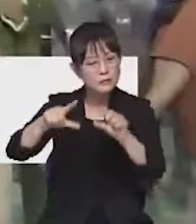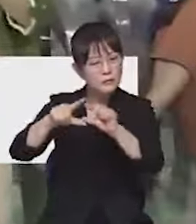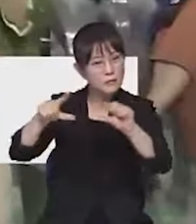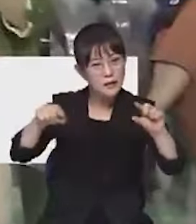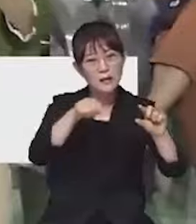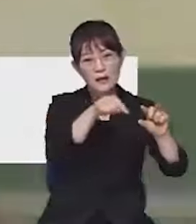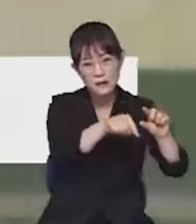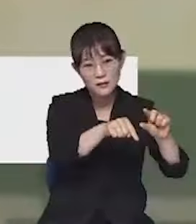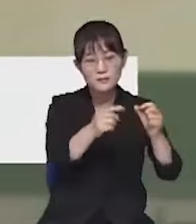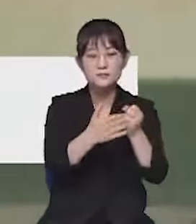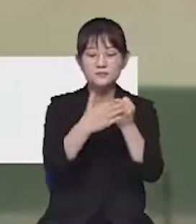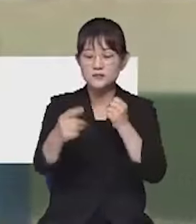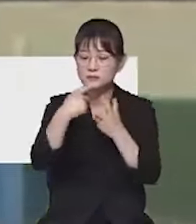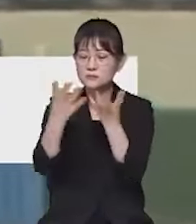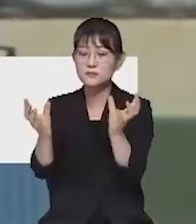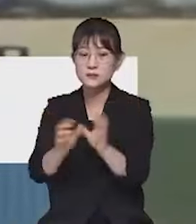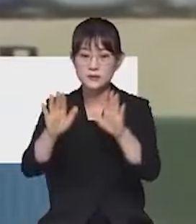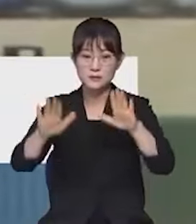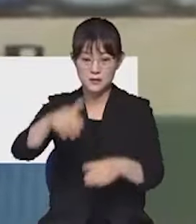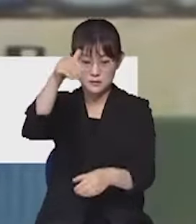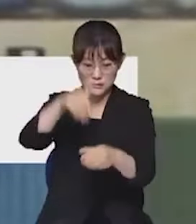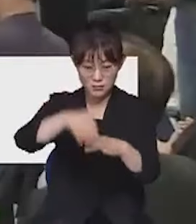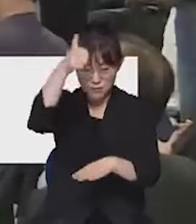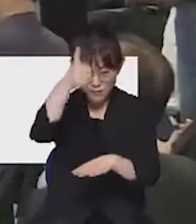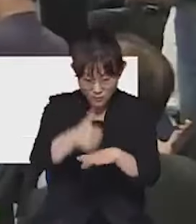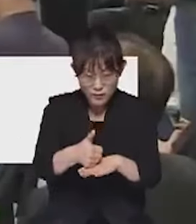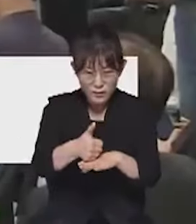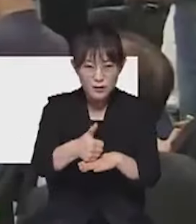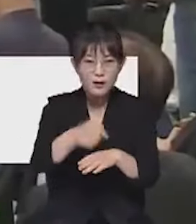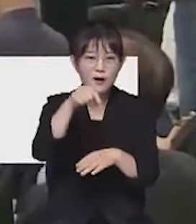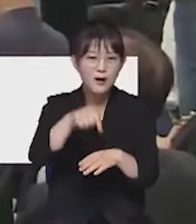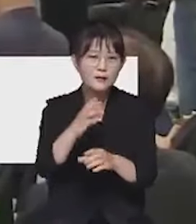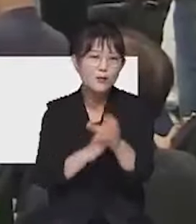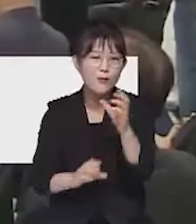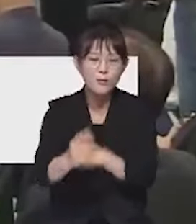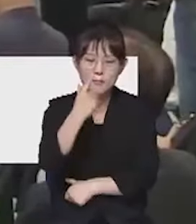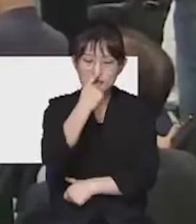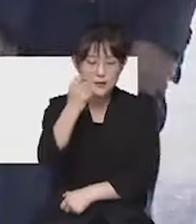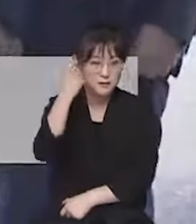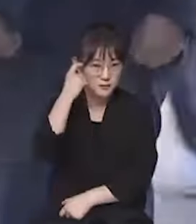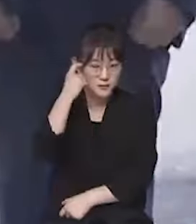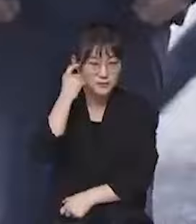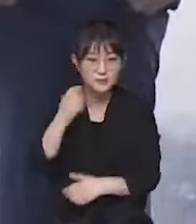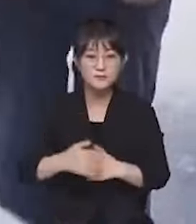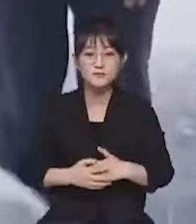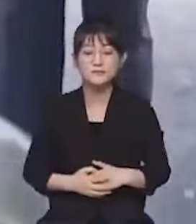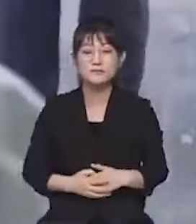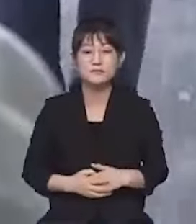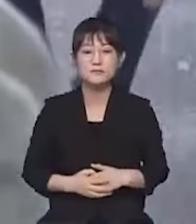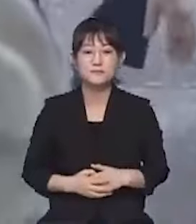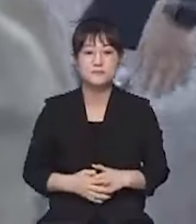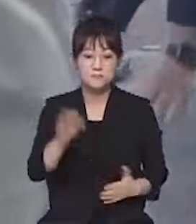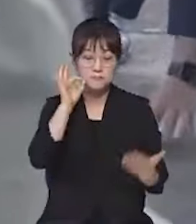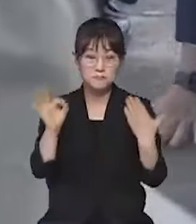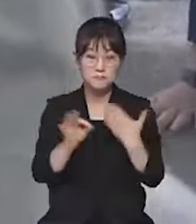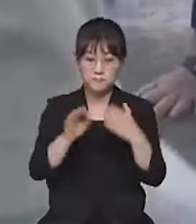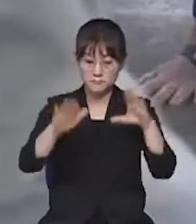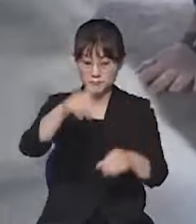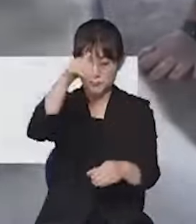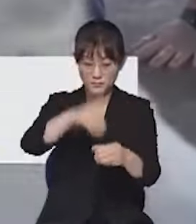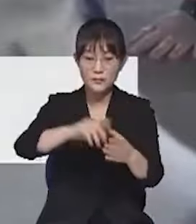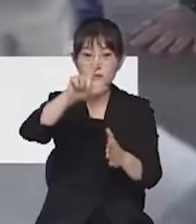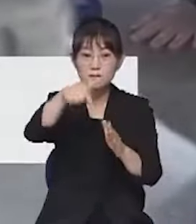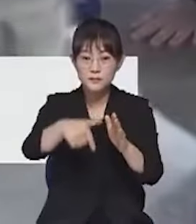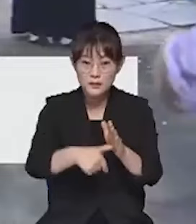점도 민주당이 이번 재선거 결과에 더 민감할 수밖에 없는 이유입니다. 만약 이번 재선거에서